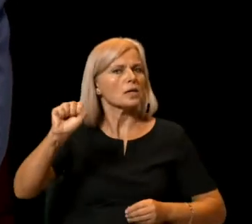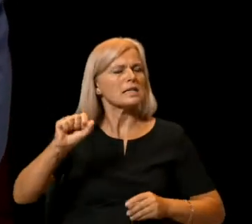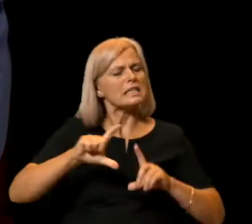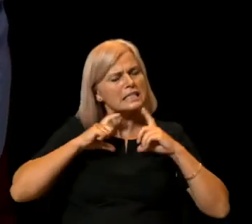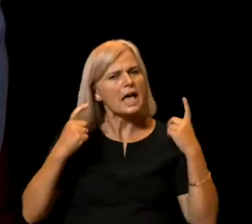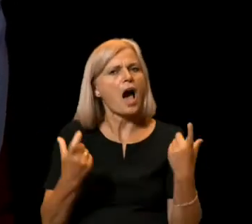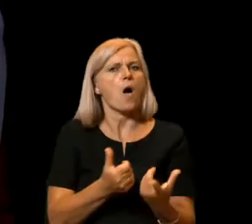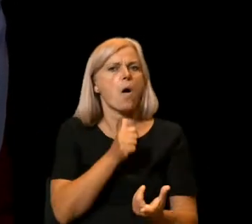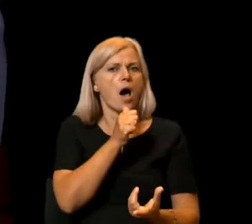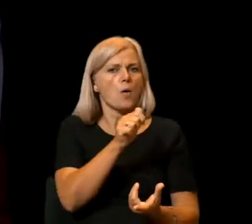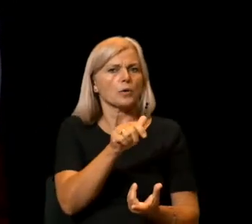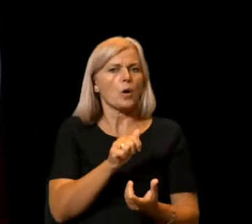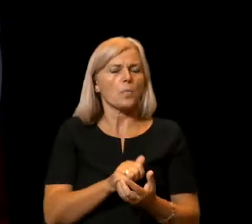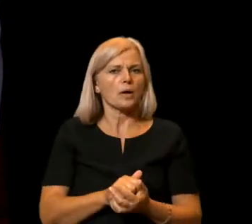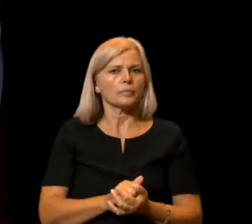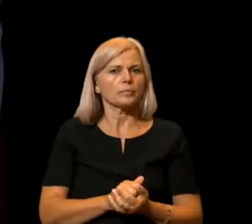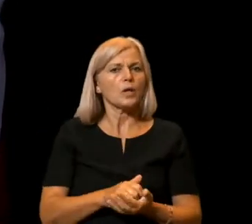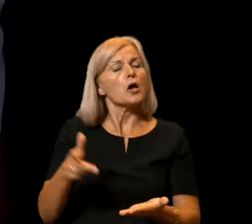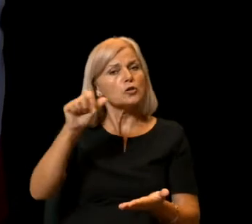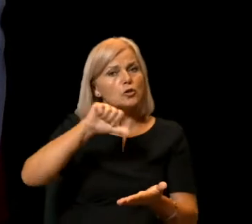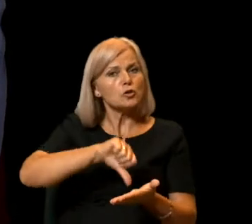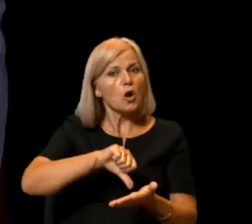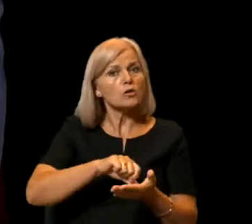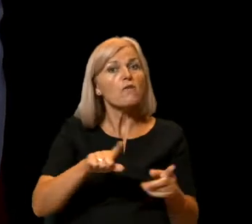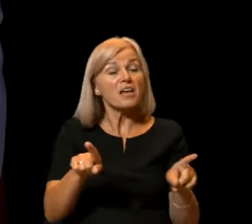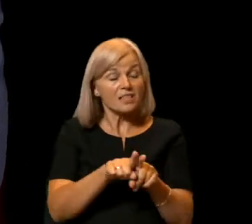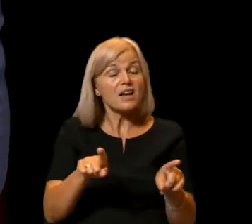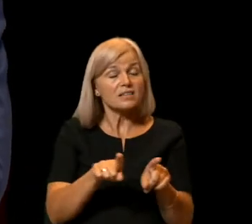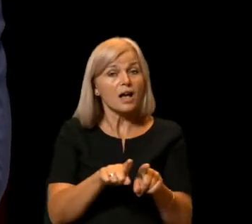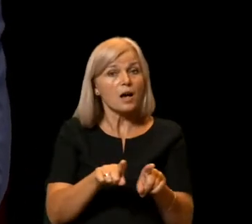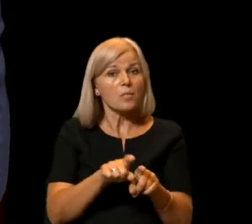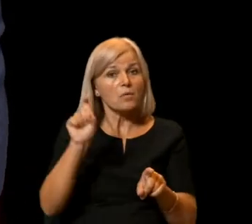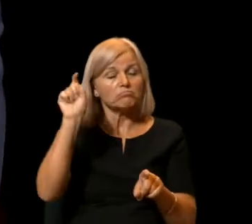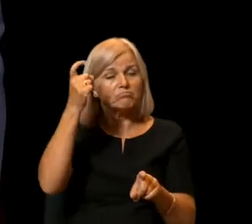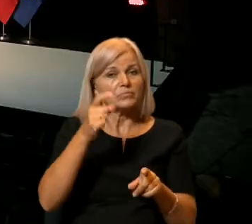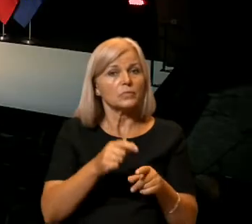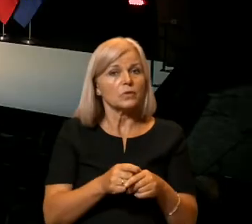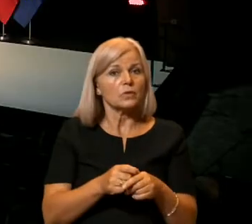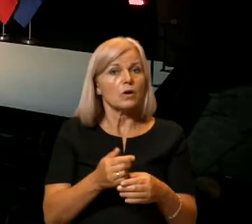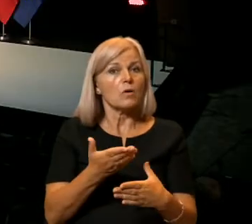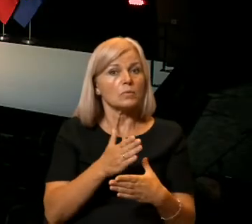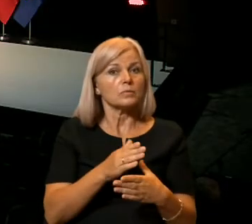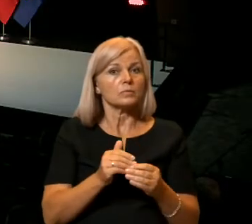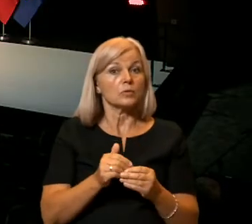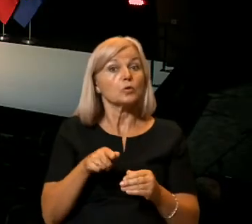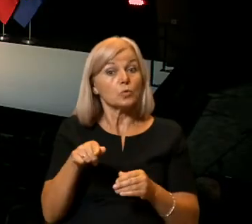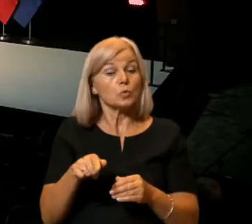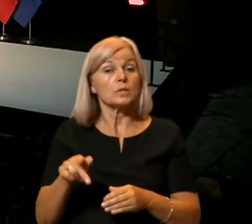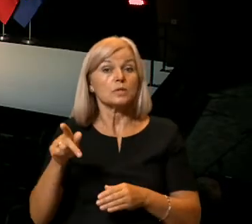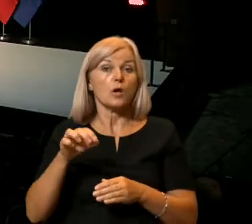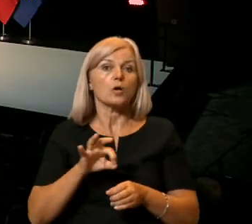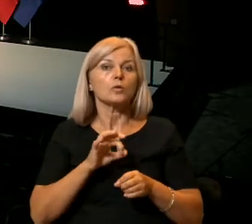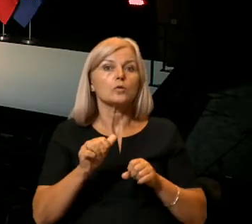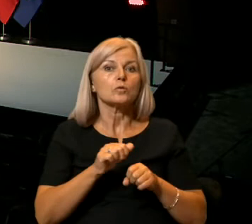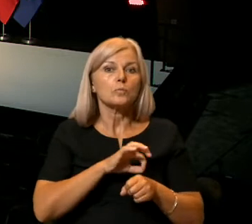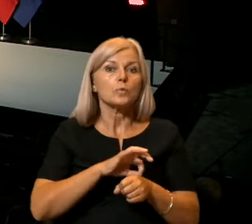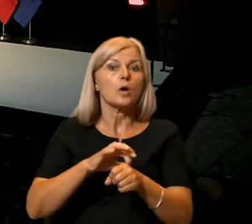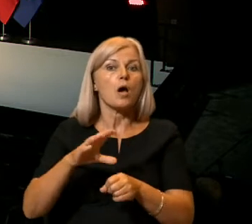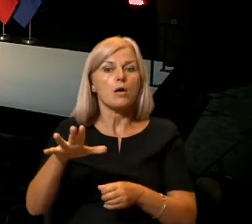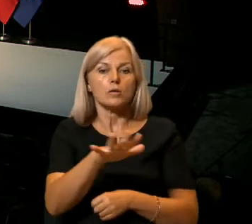Wschodniej. Jest tutaj reprezentując parlament Bremy, landu